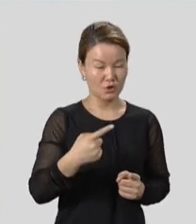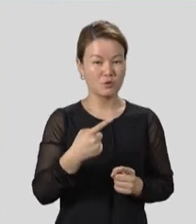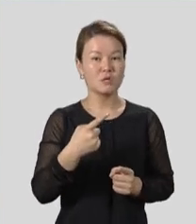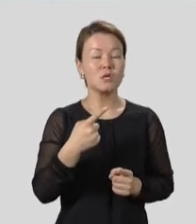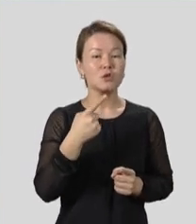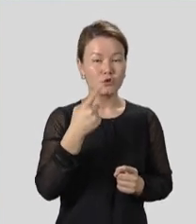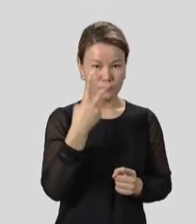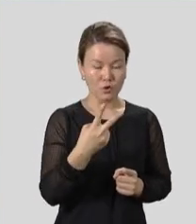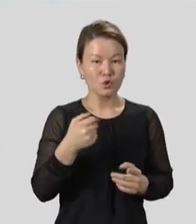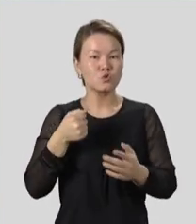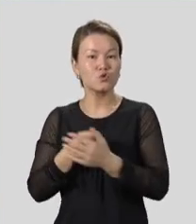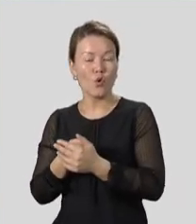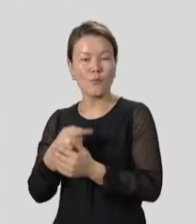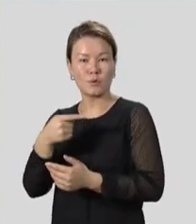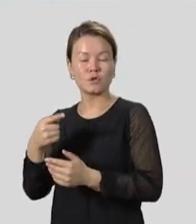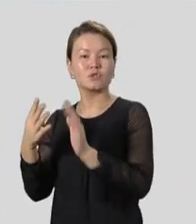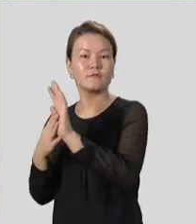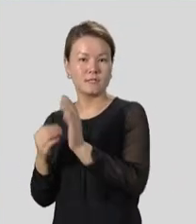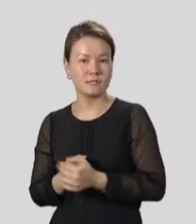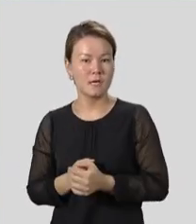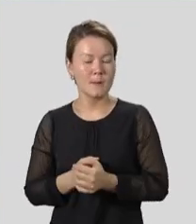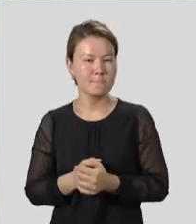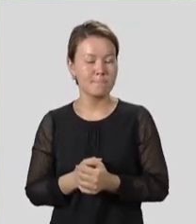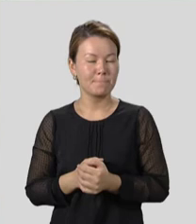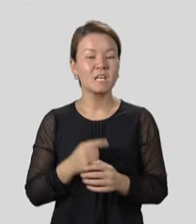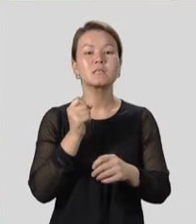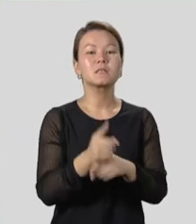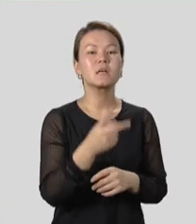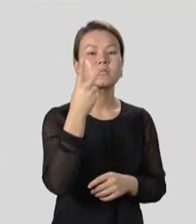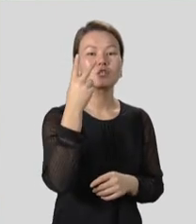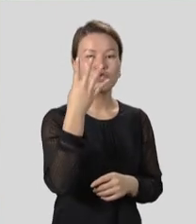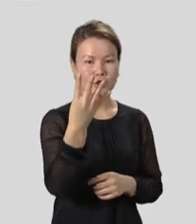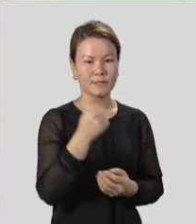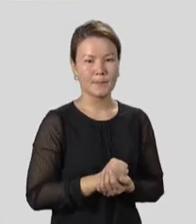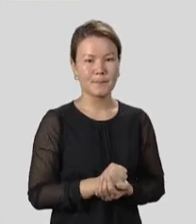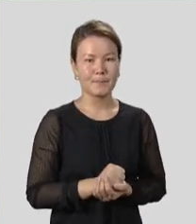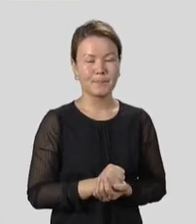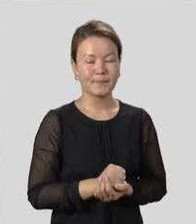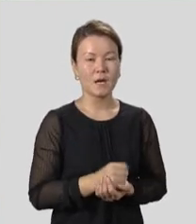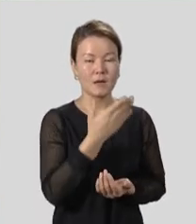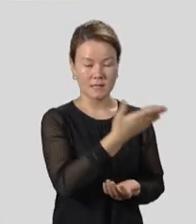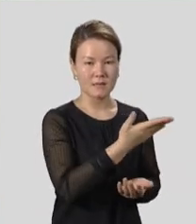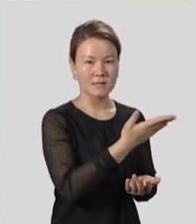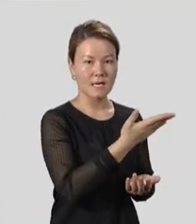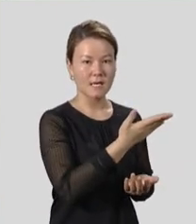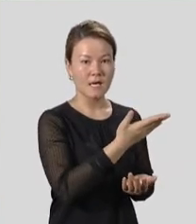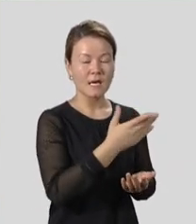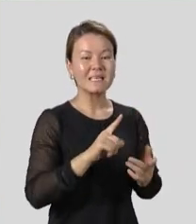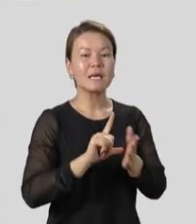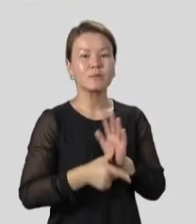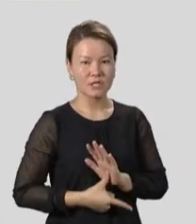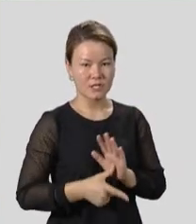до 9. Задание номер 4. По данной геометрической